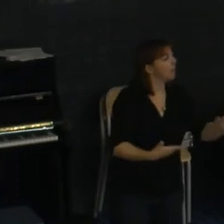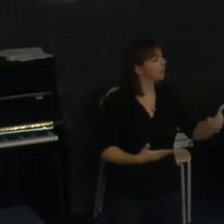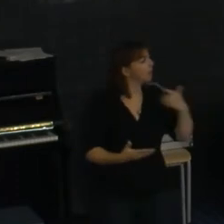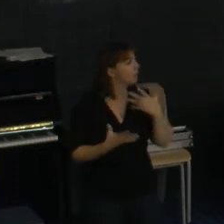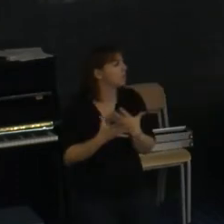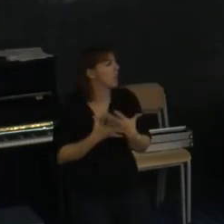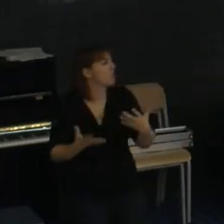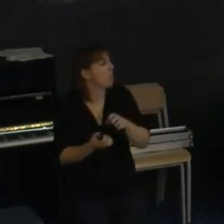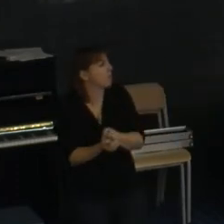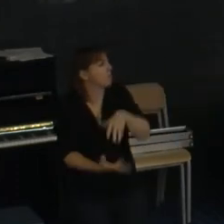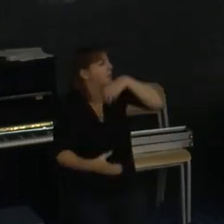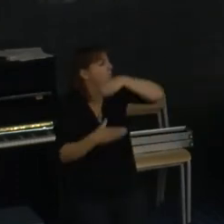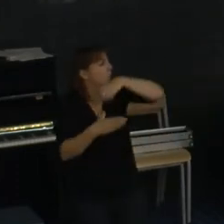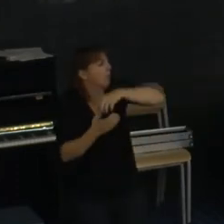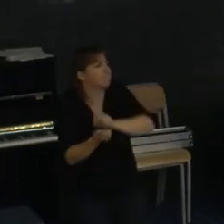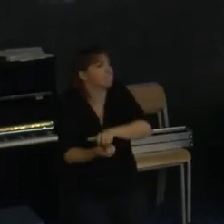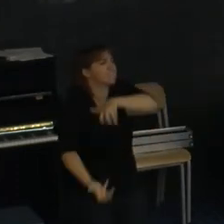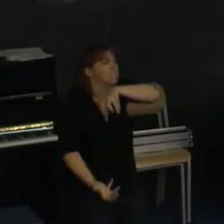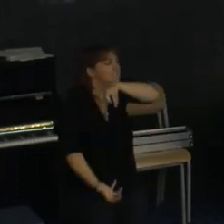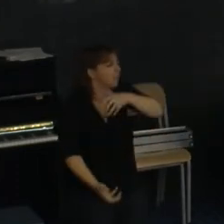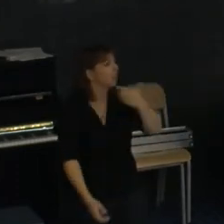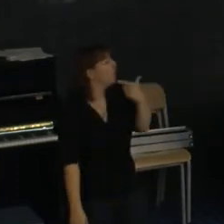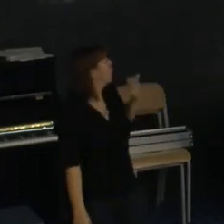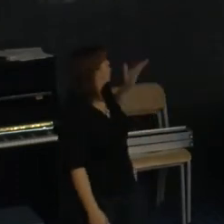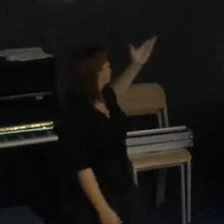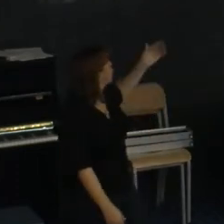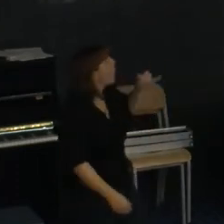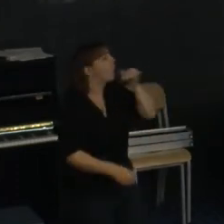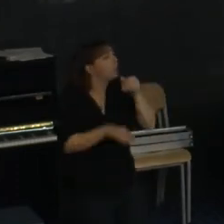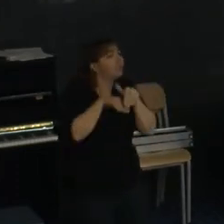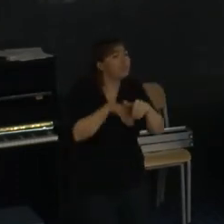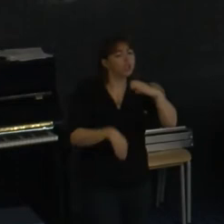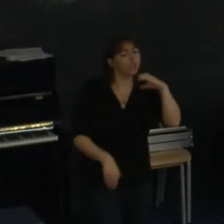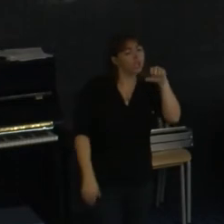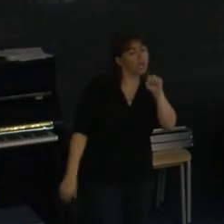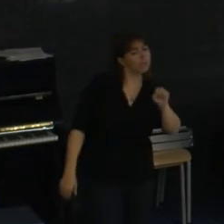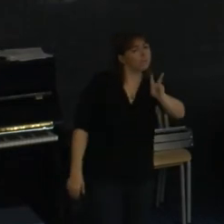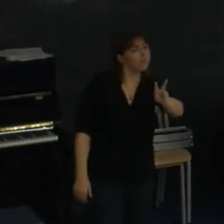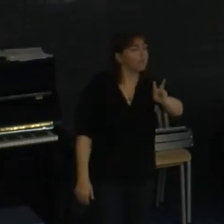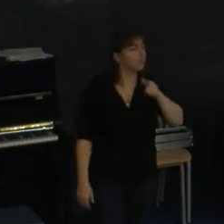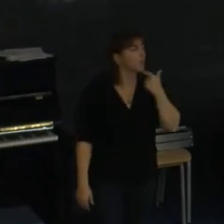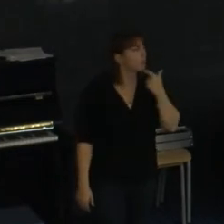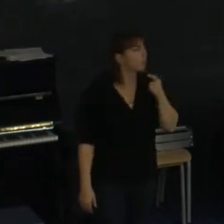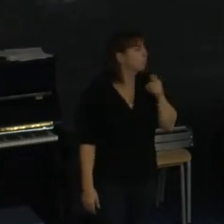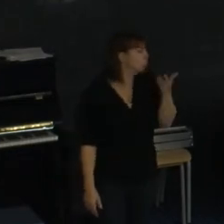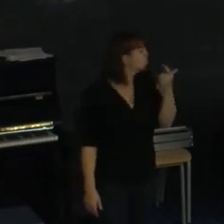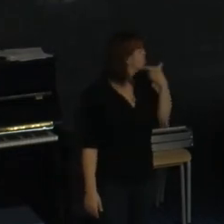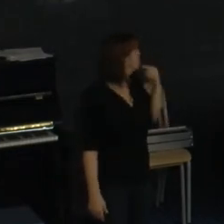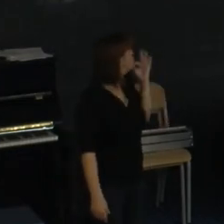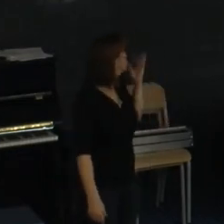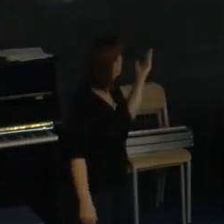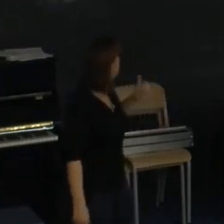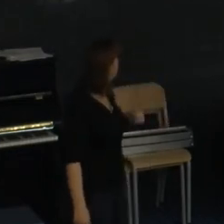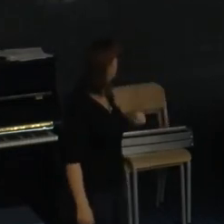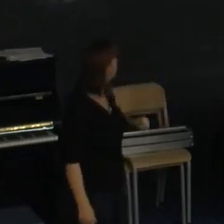grosses bases de données. Ici, je simule la chose simplement avec un petit fichier CSV qui fait quelques lignes. Alors,